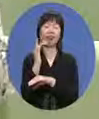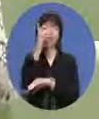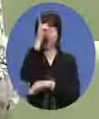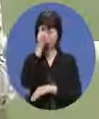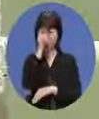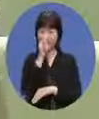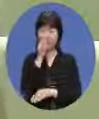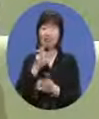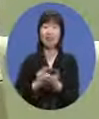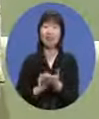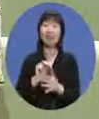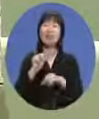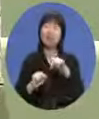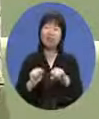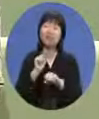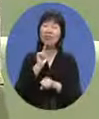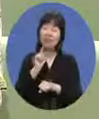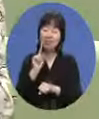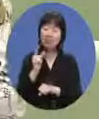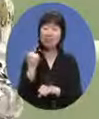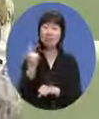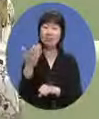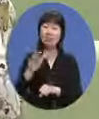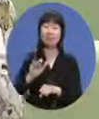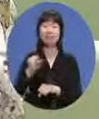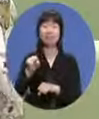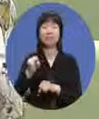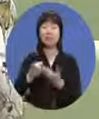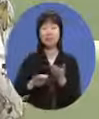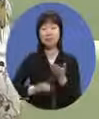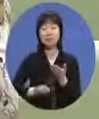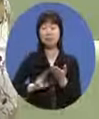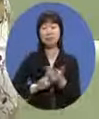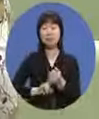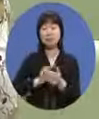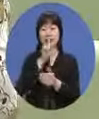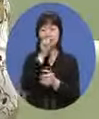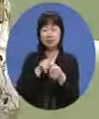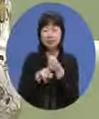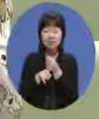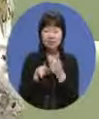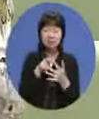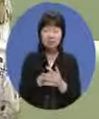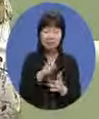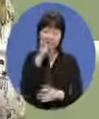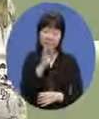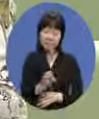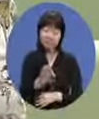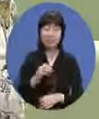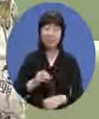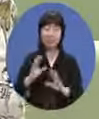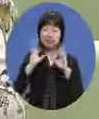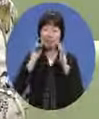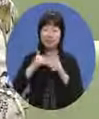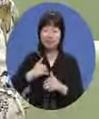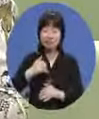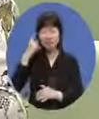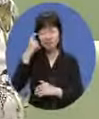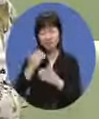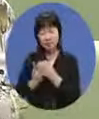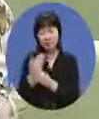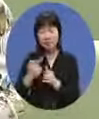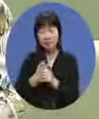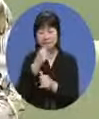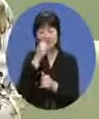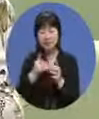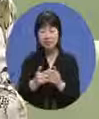아까 제가 문제 행동이라고 말씀을 드렸지만 그거의 밑면의 의미를 파악해 볼 때는 그래도 아이가 자기 생각도 생겨나는 거고